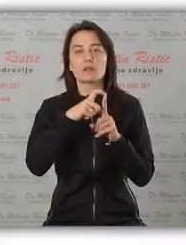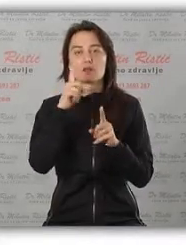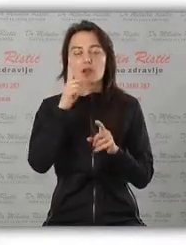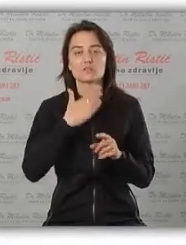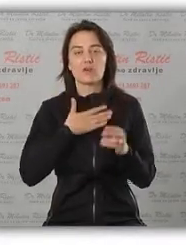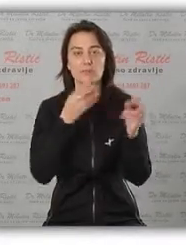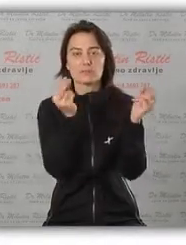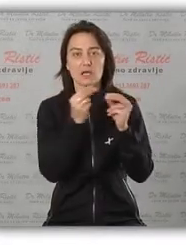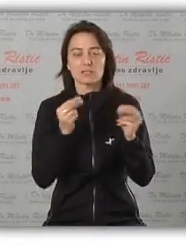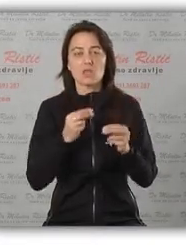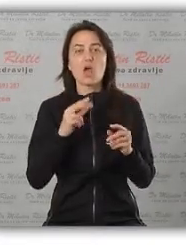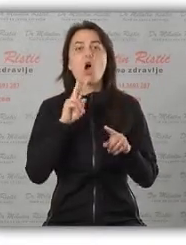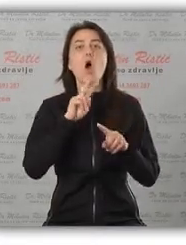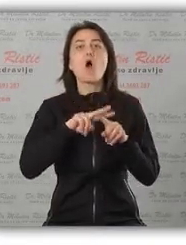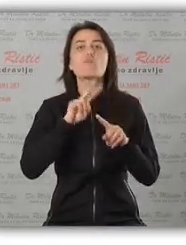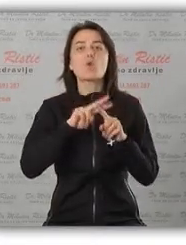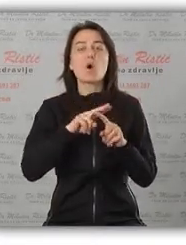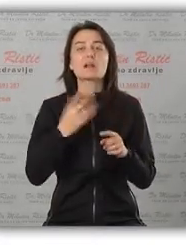svom sastavu.